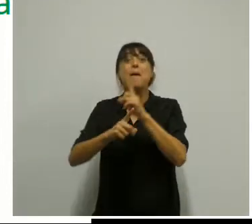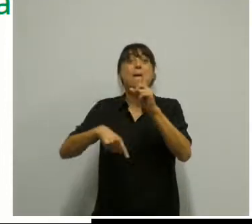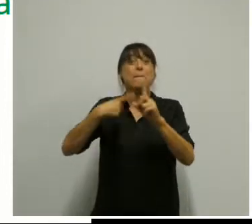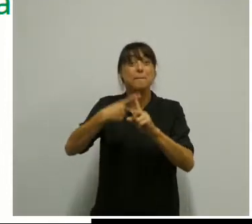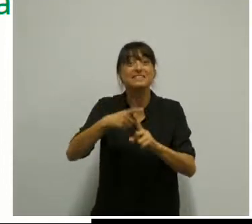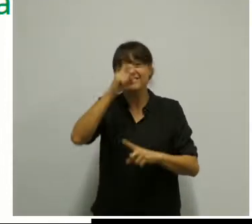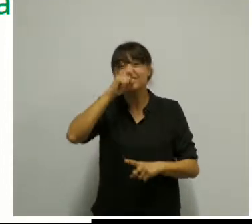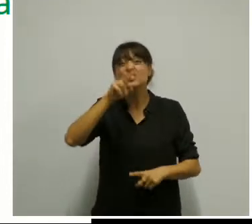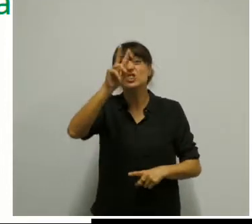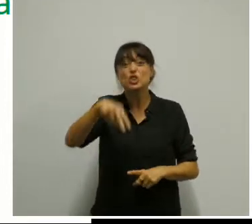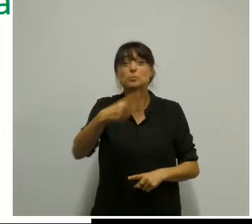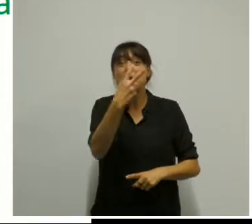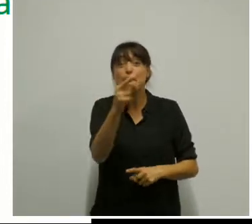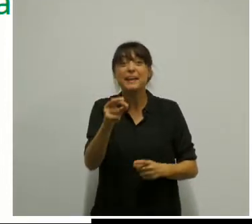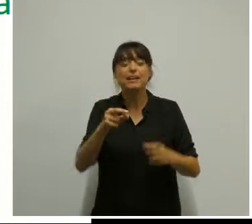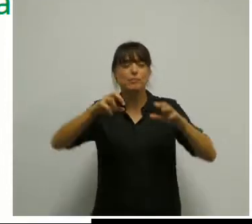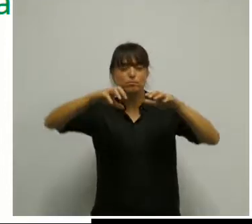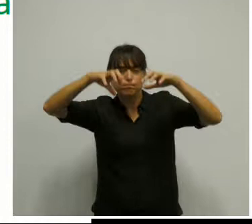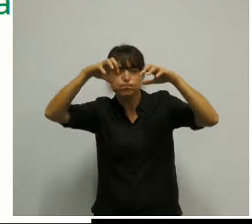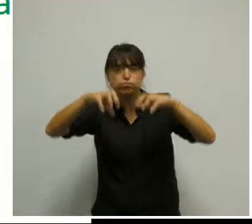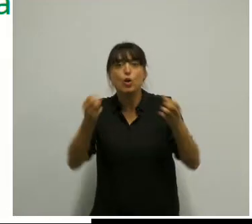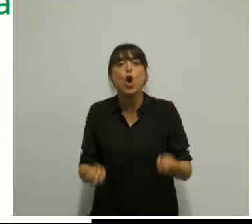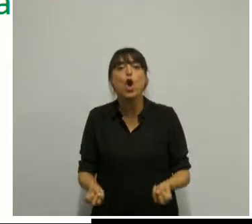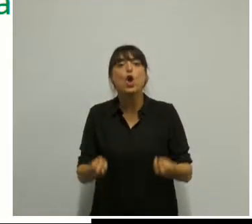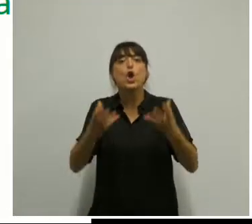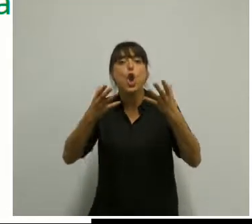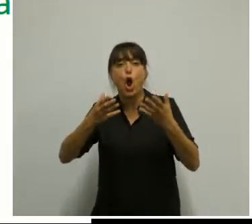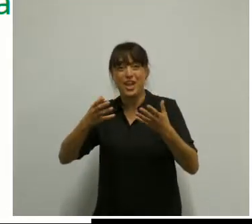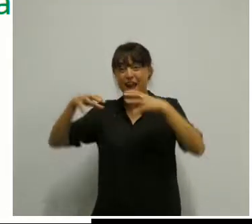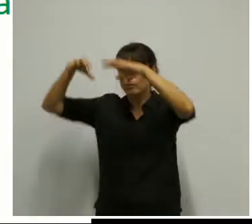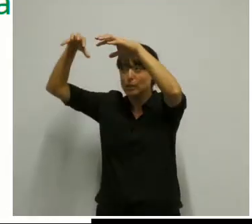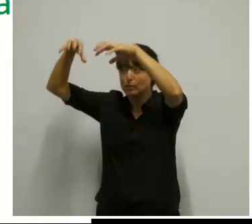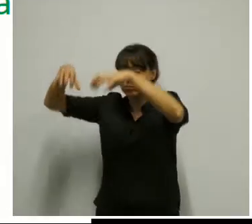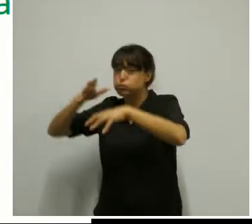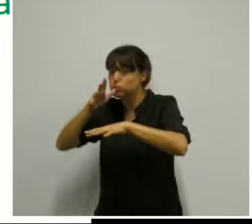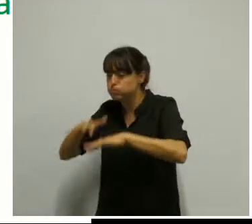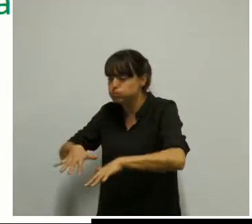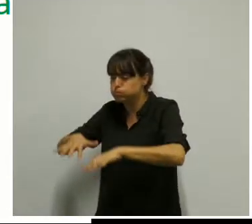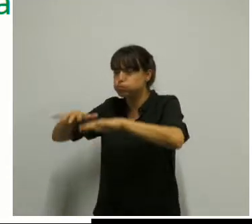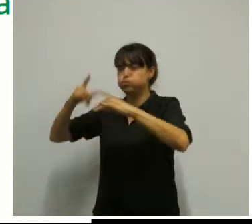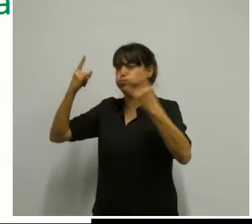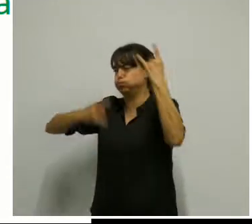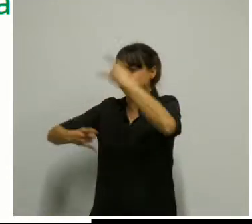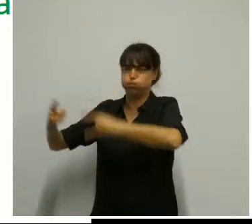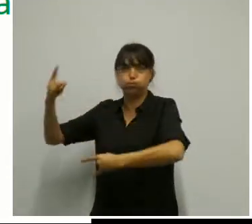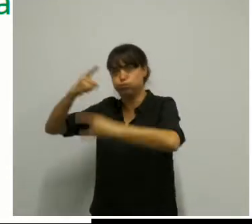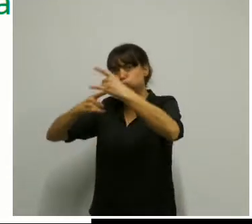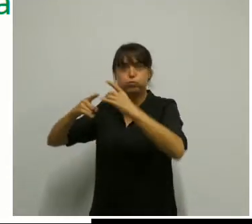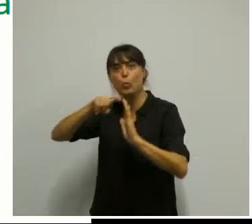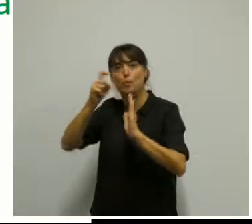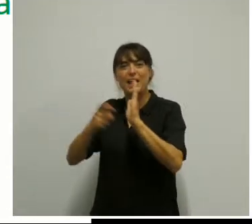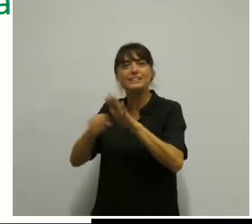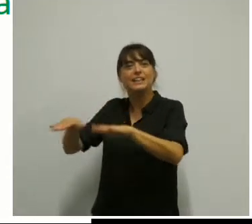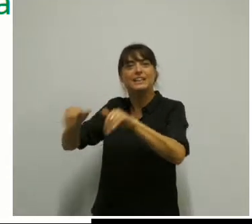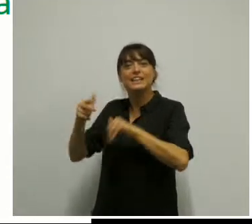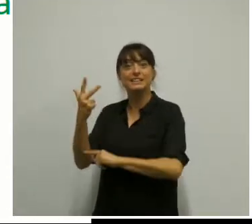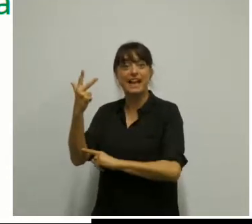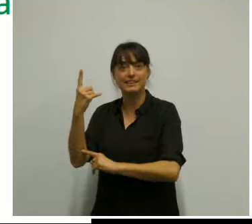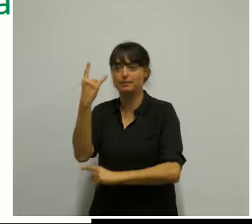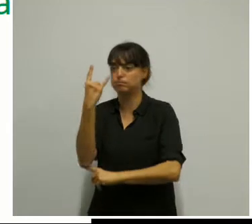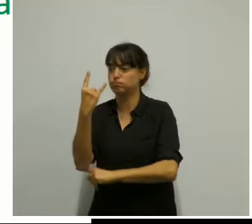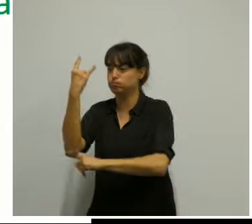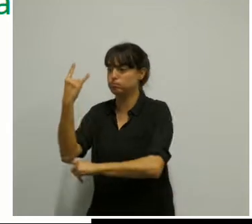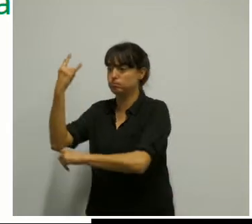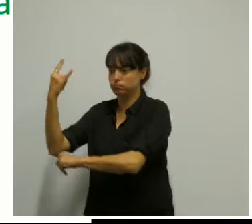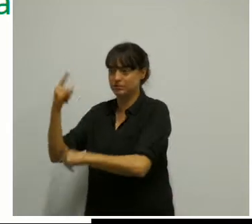arrasa absolutament tota la pineda. Vam trobar el pati inundat i tots els arbres per terra excepte 3. I clar, allò va ser com un